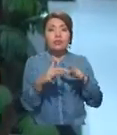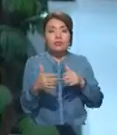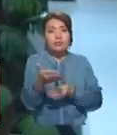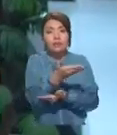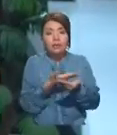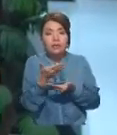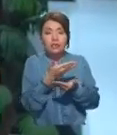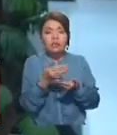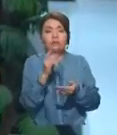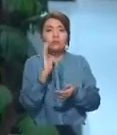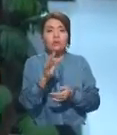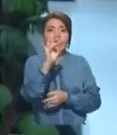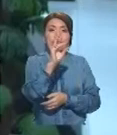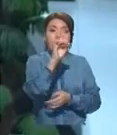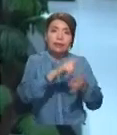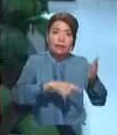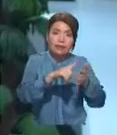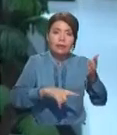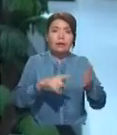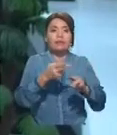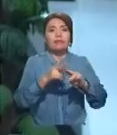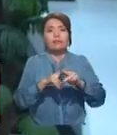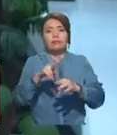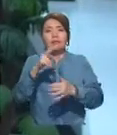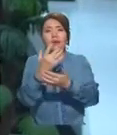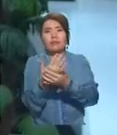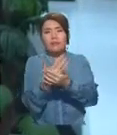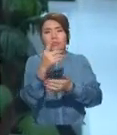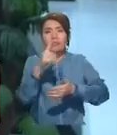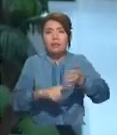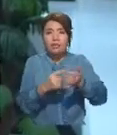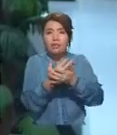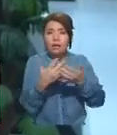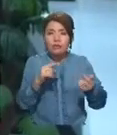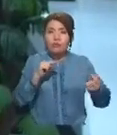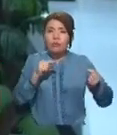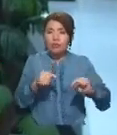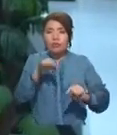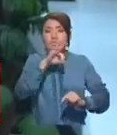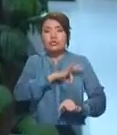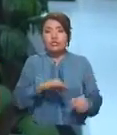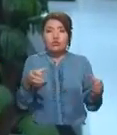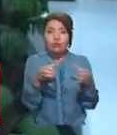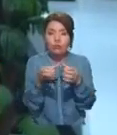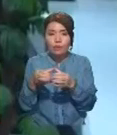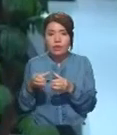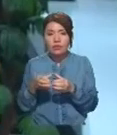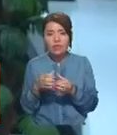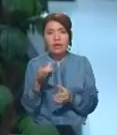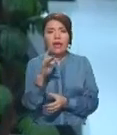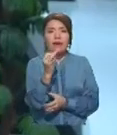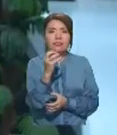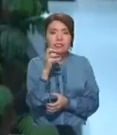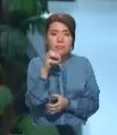қоса осы дін алаңында дінді кері ниетте қолданатын топтардың, мысалы,